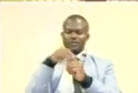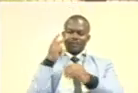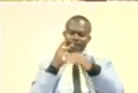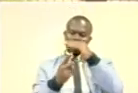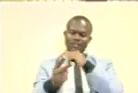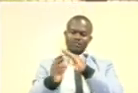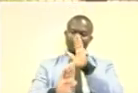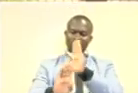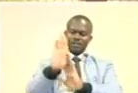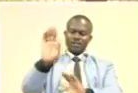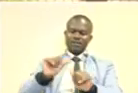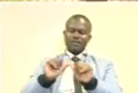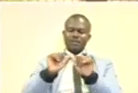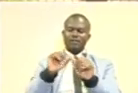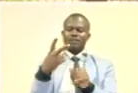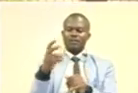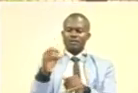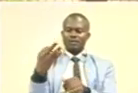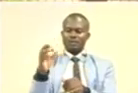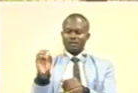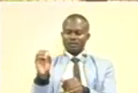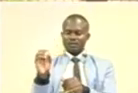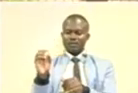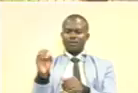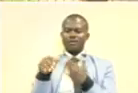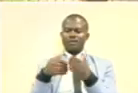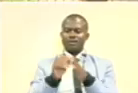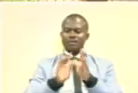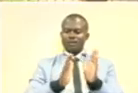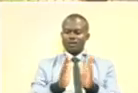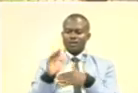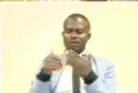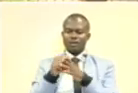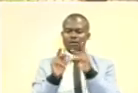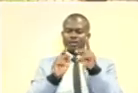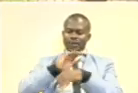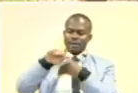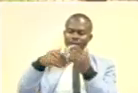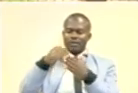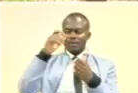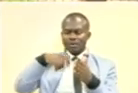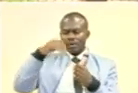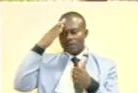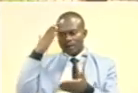cyerekezo cy'iterambere rirambye 2030 hateganywa ko abantu bose baba bazi gusoma